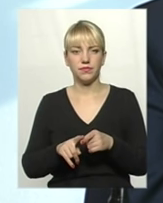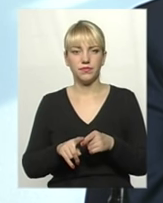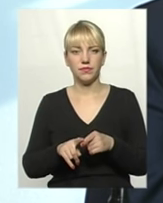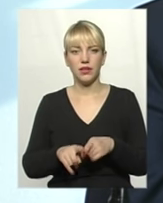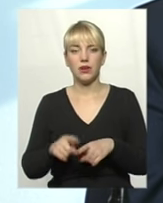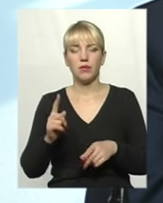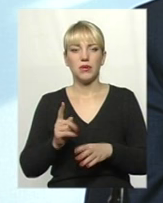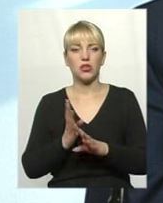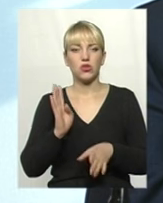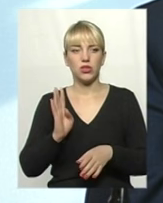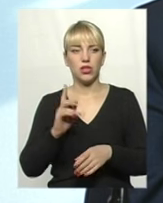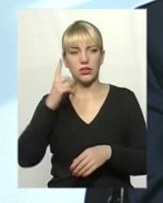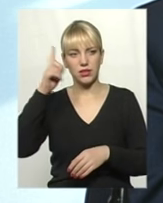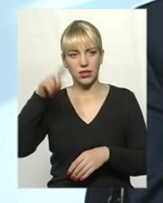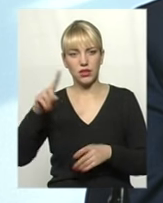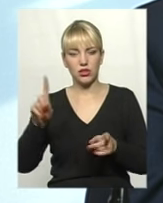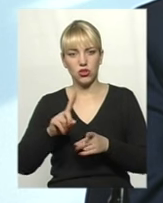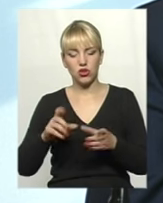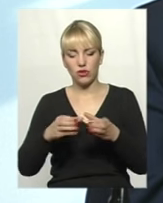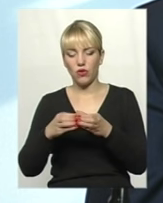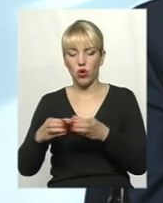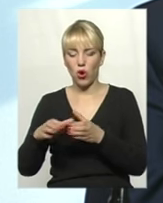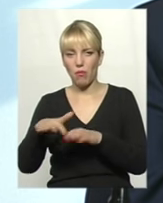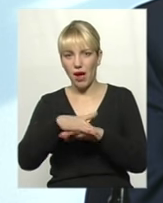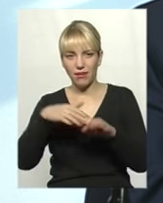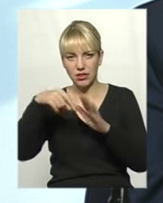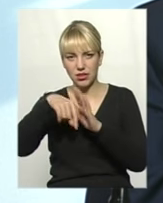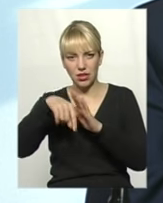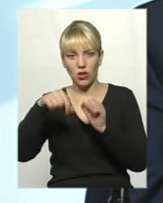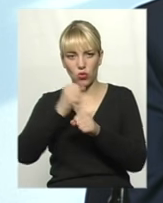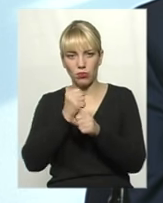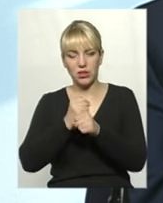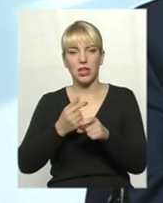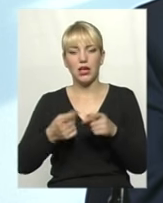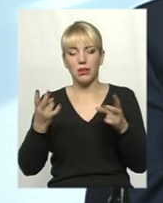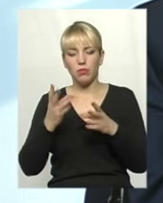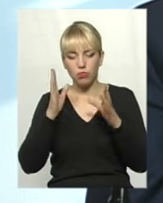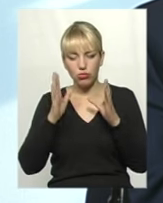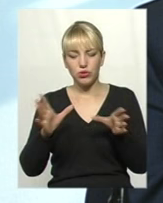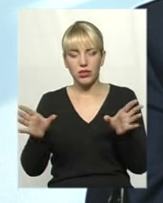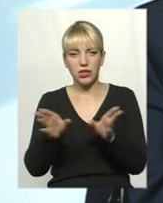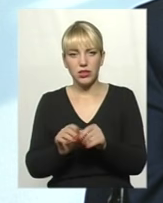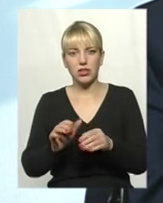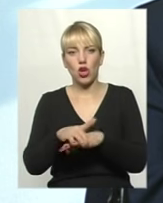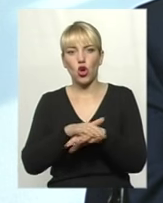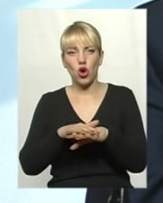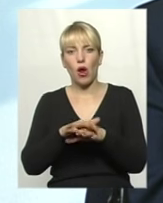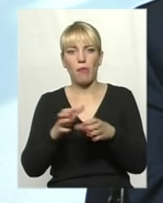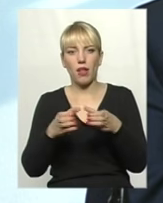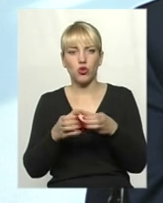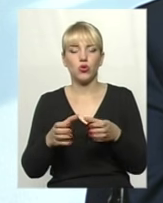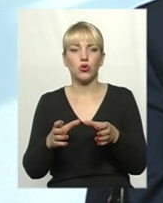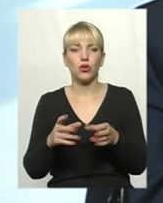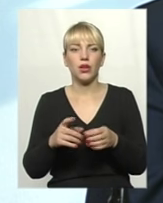в першу чергу знати, що в громаді робиться, бути з громадою одним цілим, знати,